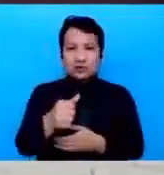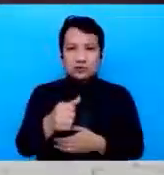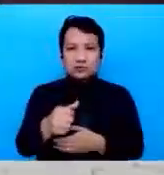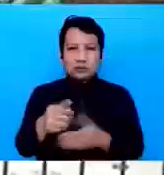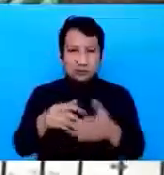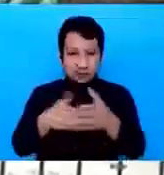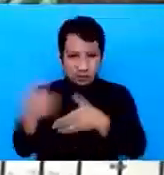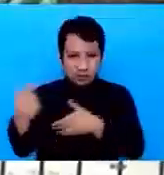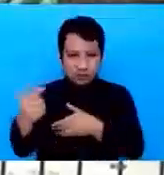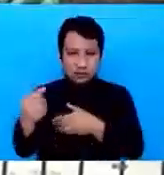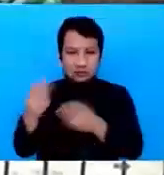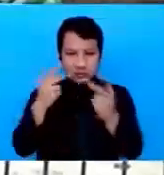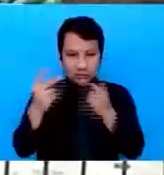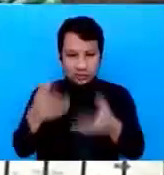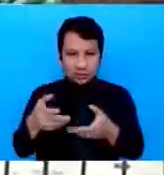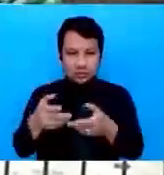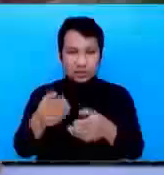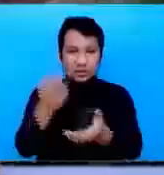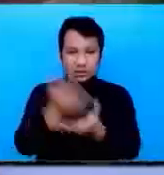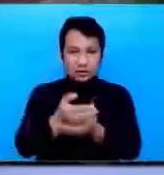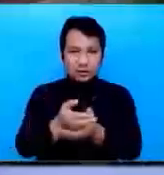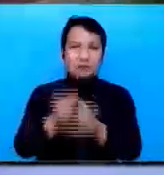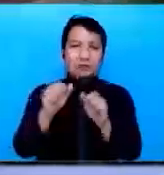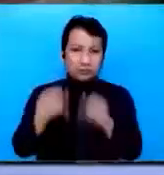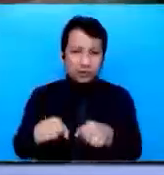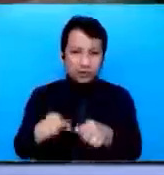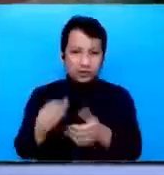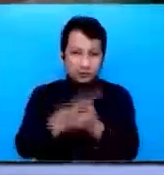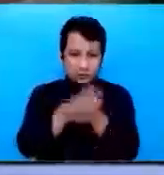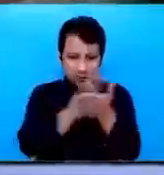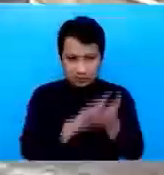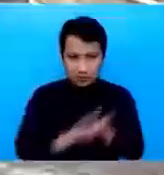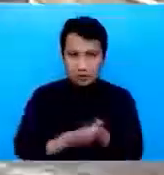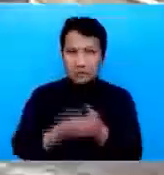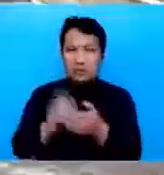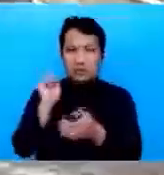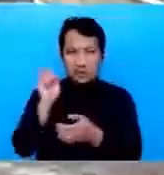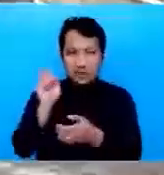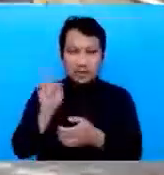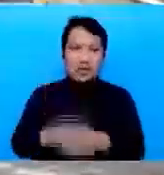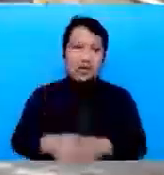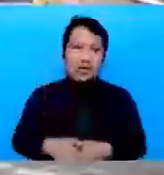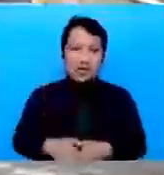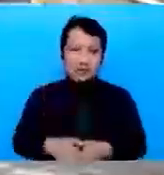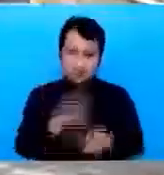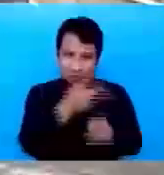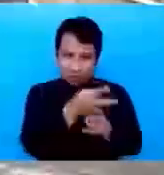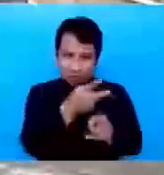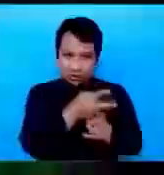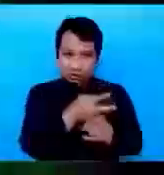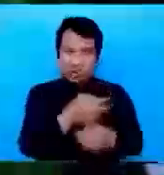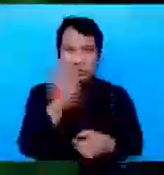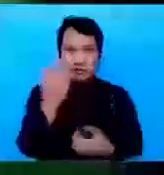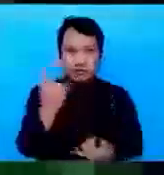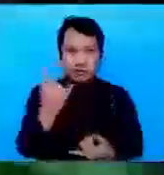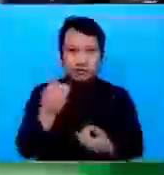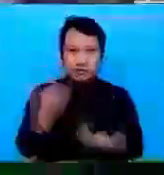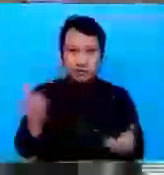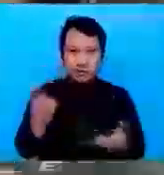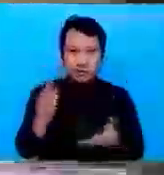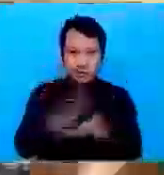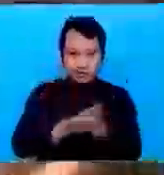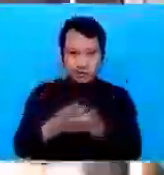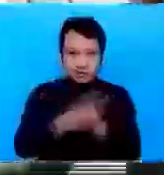mga bisita sa isang ride, todo disinfect din agad. May mga marshals ding nag-iikot at marami ring sanitation at